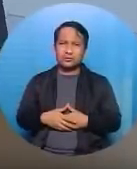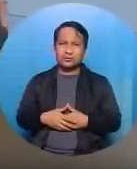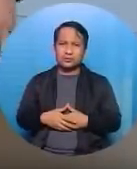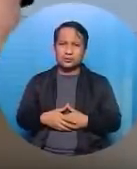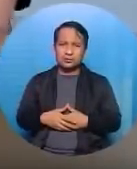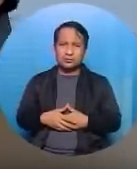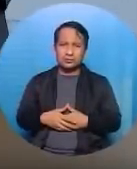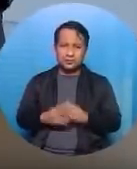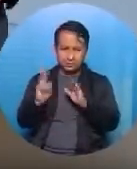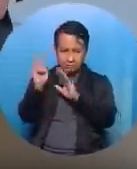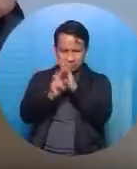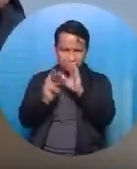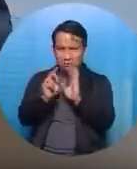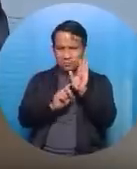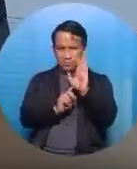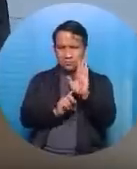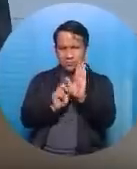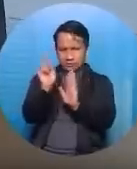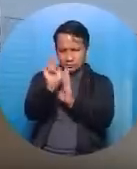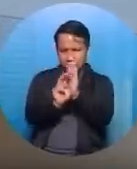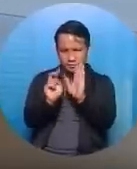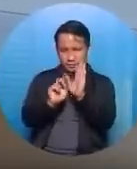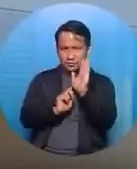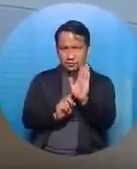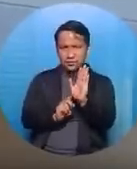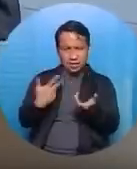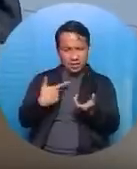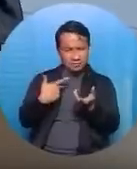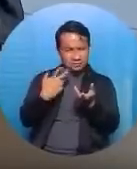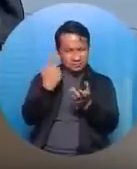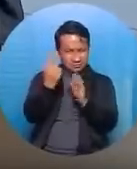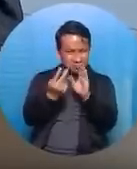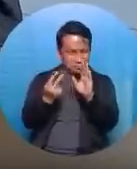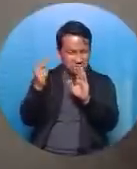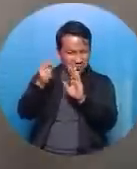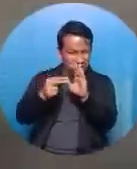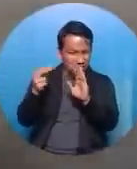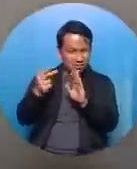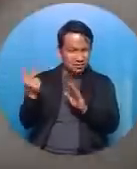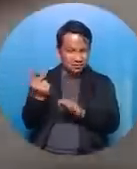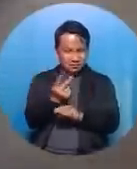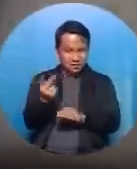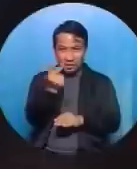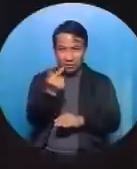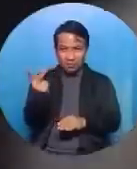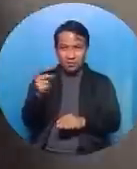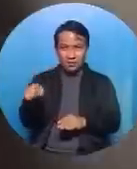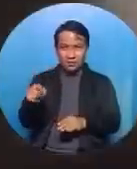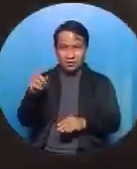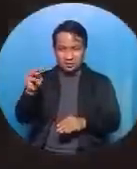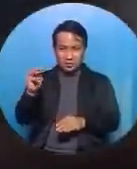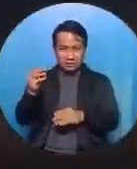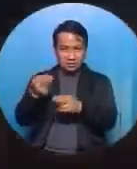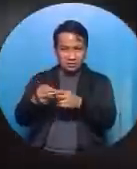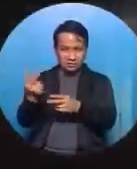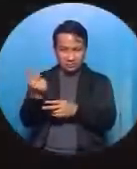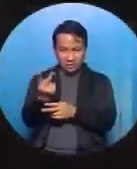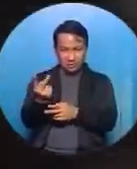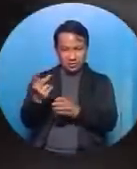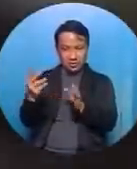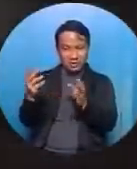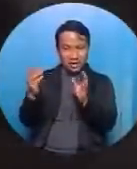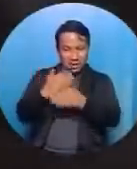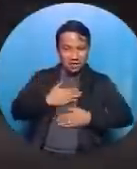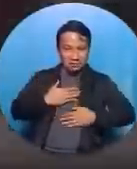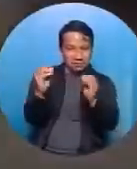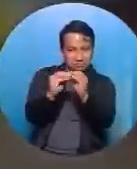yung video hindi naman magsisinungaling. Kitang-kita naman dun sa video na kayo po, nitong si Malpi, happy-happy,